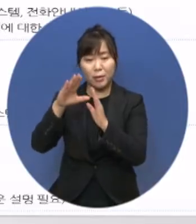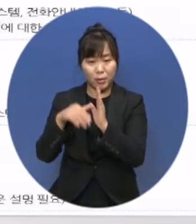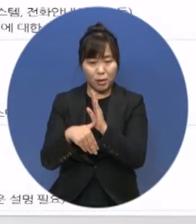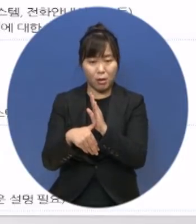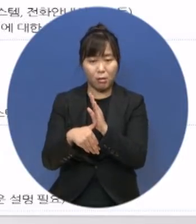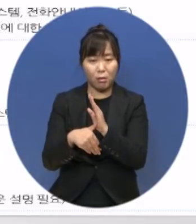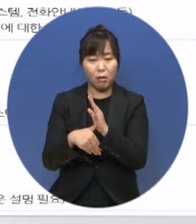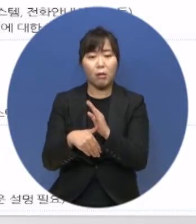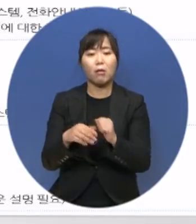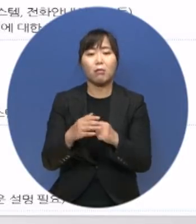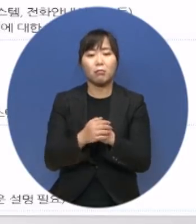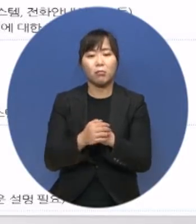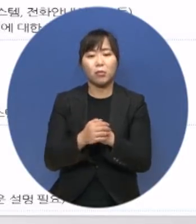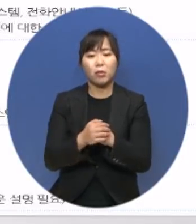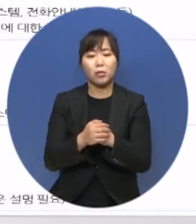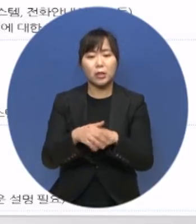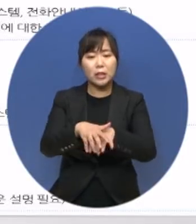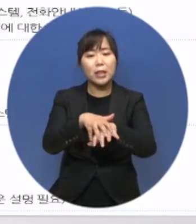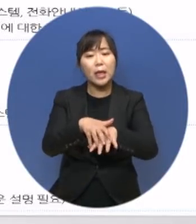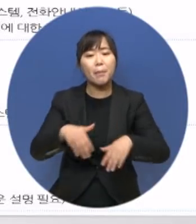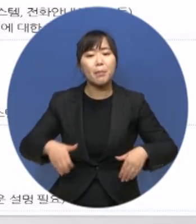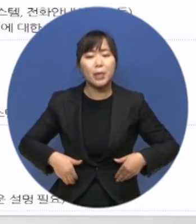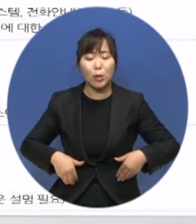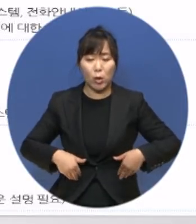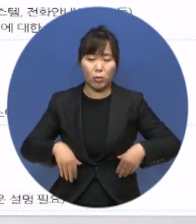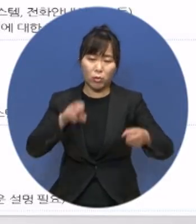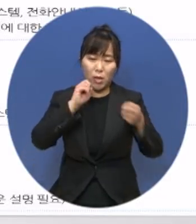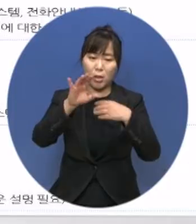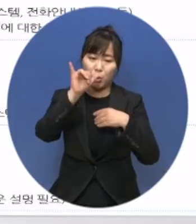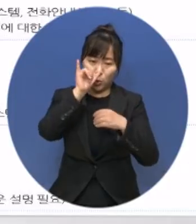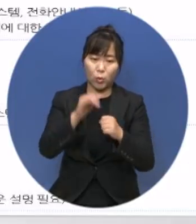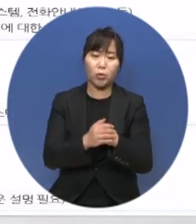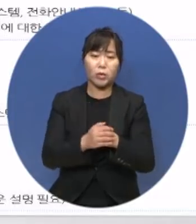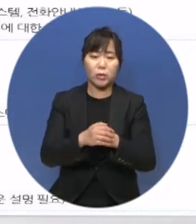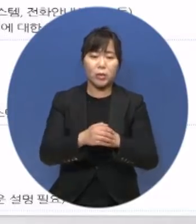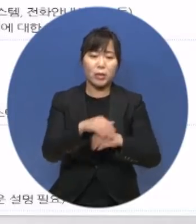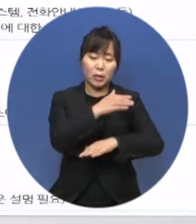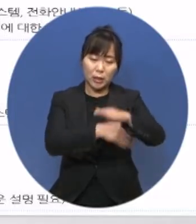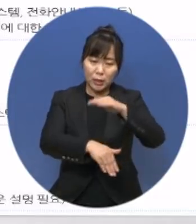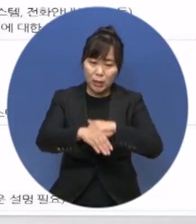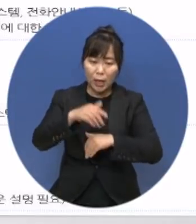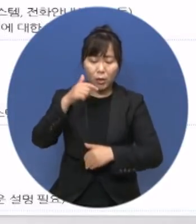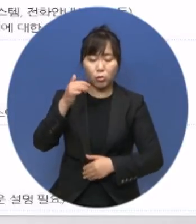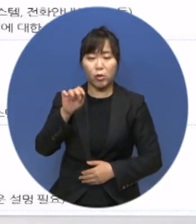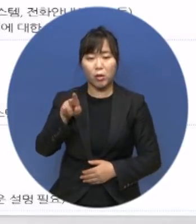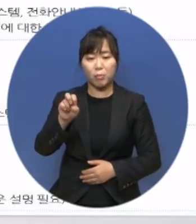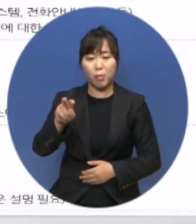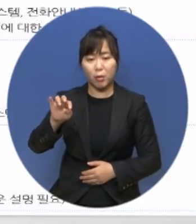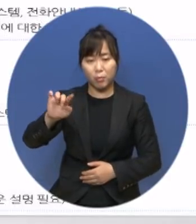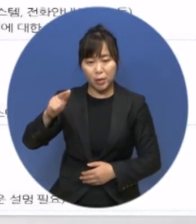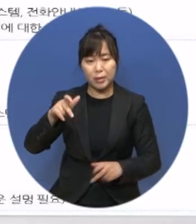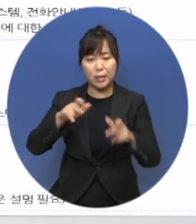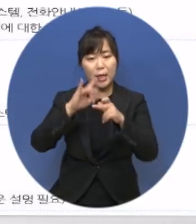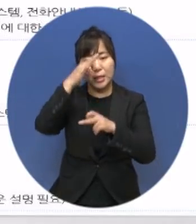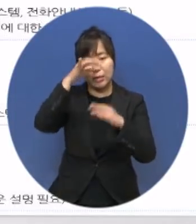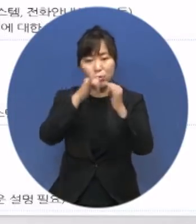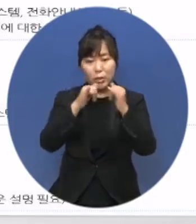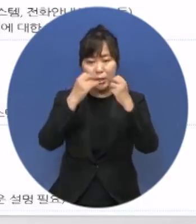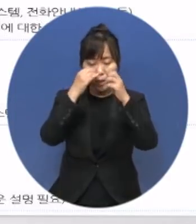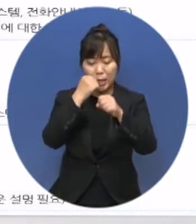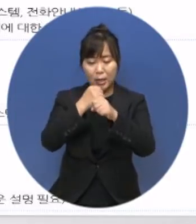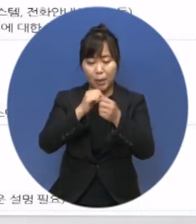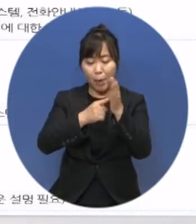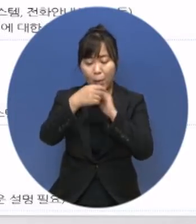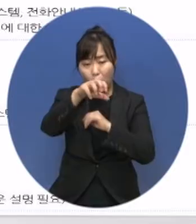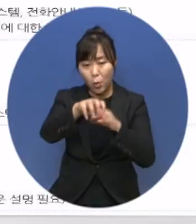장애 유형을 향유 및 관람책에 필요하다고 응답하였고 지체, 뇌병변 장애예술인은 창작 발표